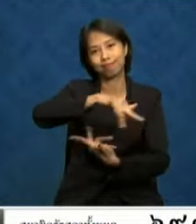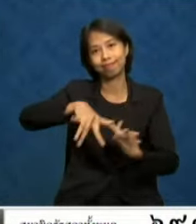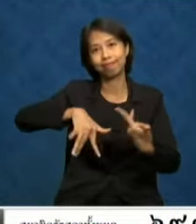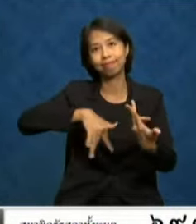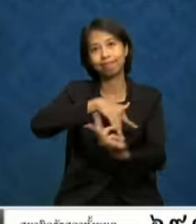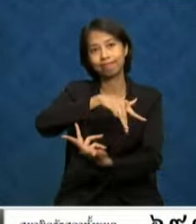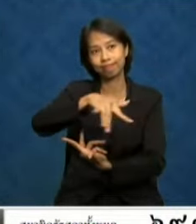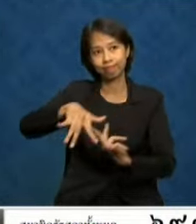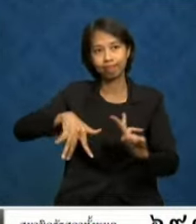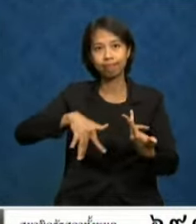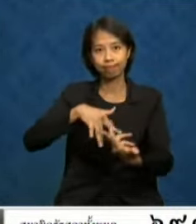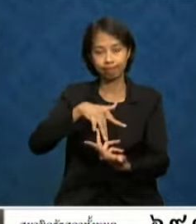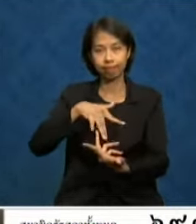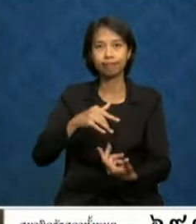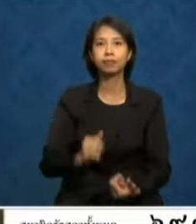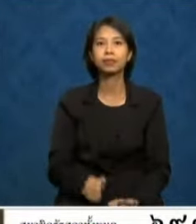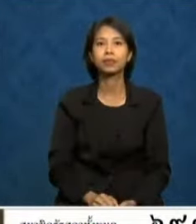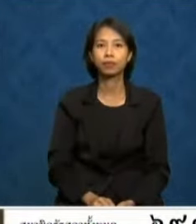และธรรมชาติ